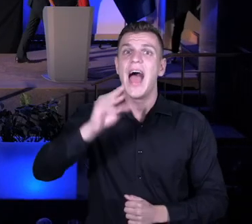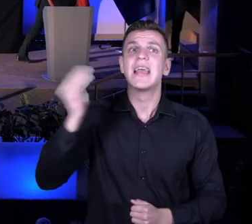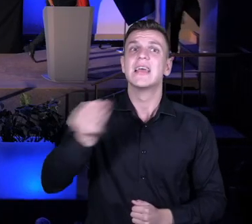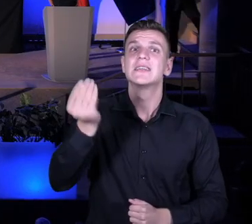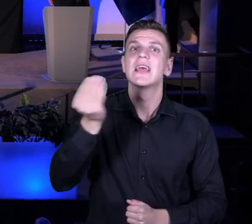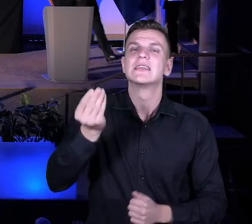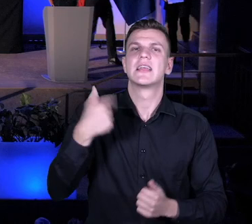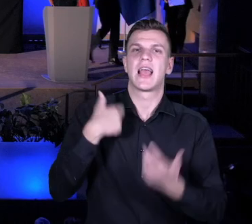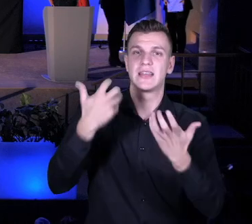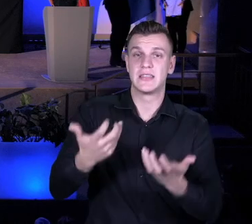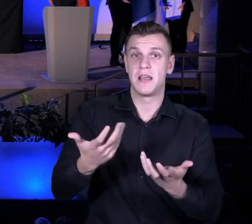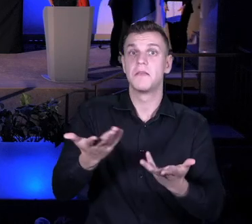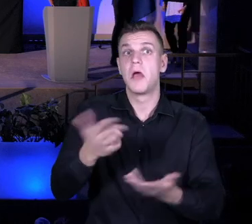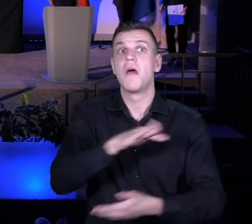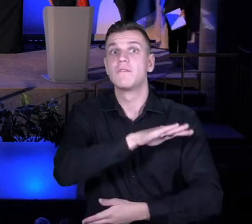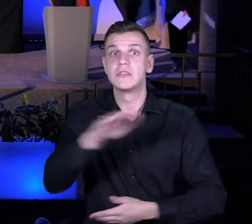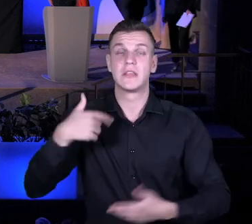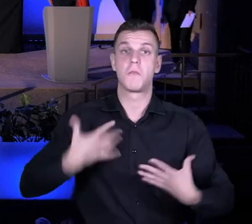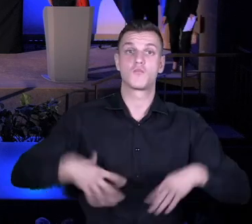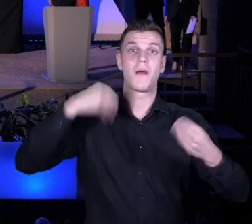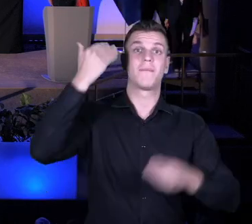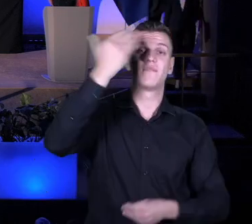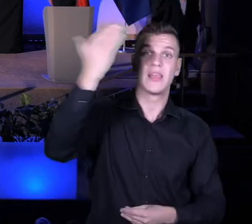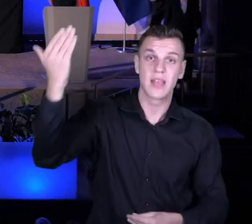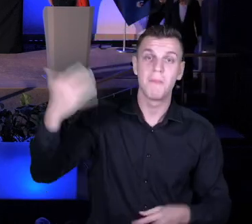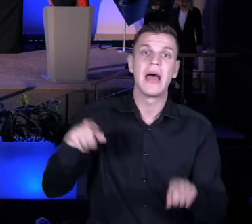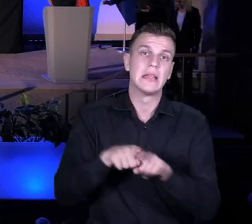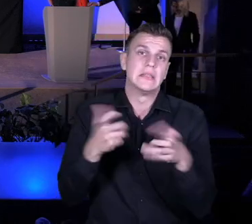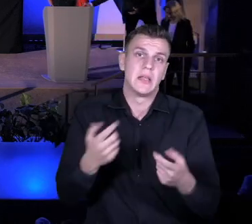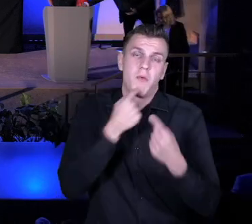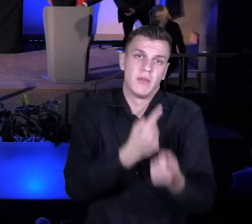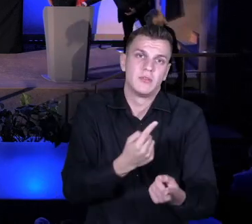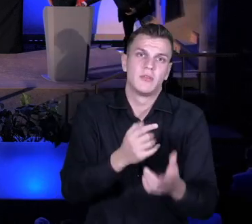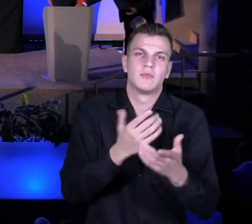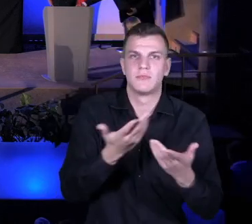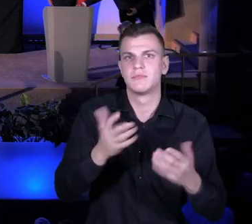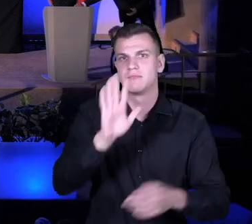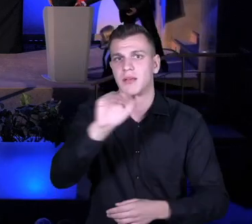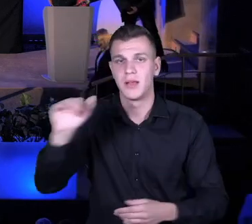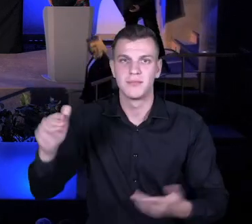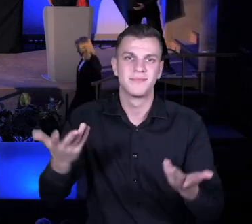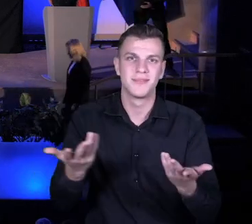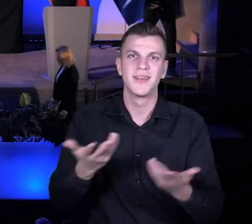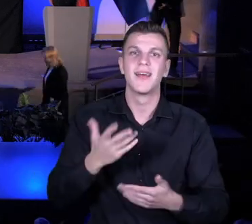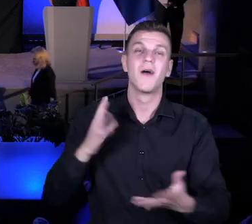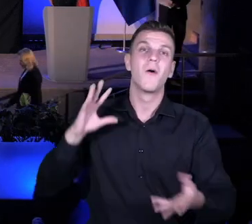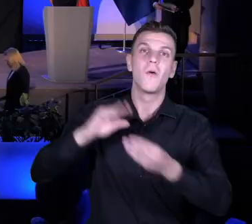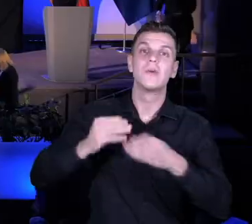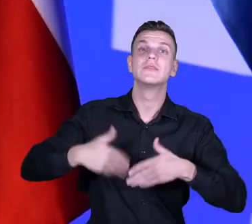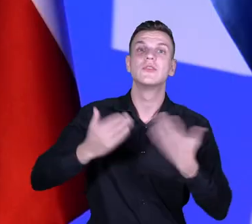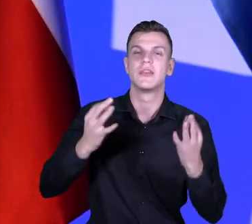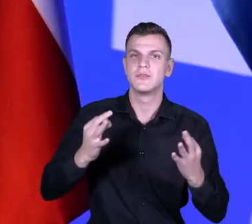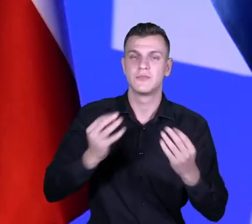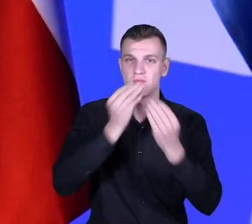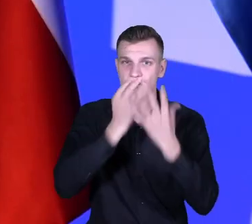dorwę, bo skoro Państwa wszystkich witałam, tak też Państwa chcę pożegnać. Także dziękuję bardzo za dobrze spełniony dzień. Było mi bardzo miło